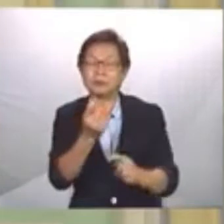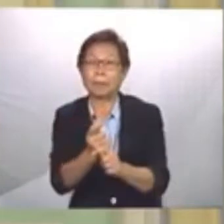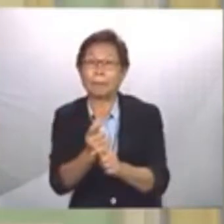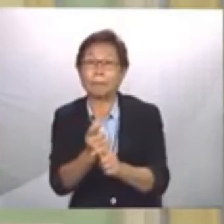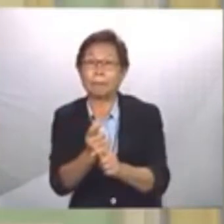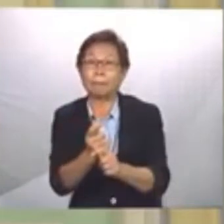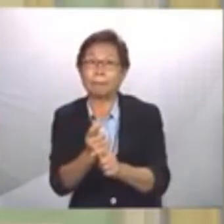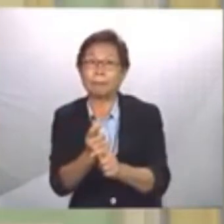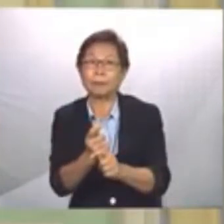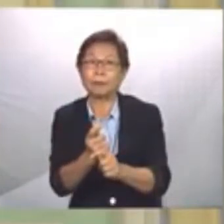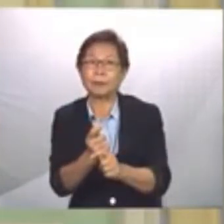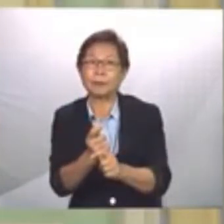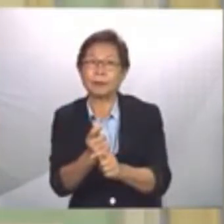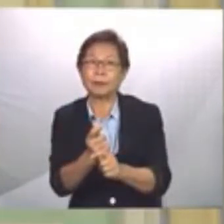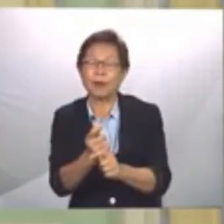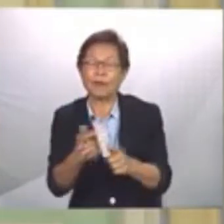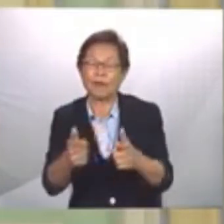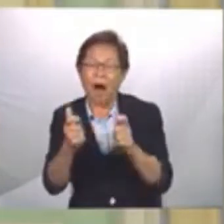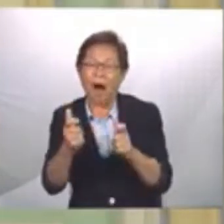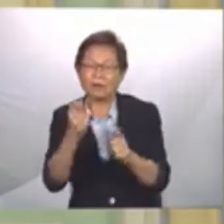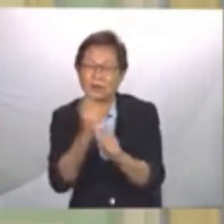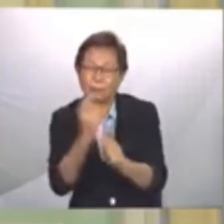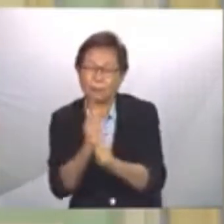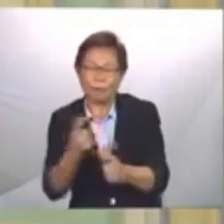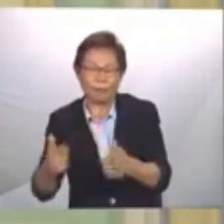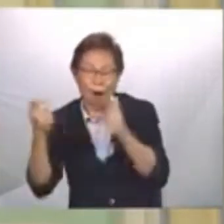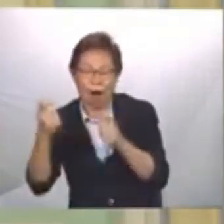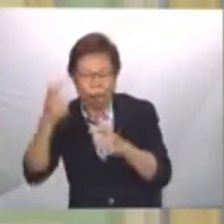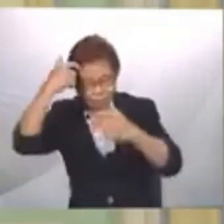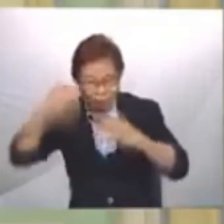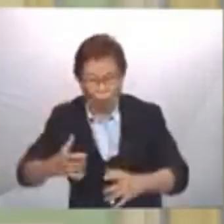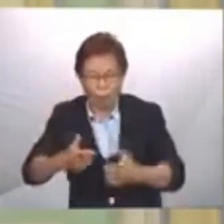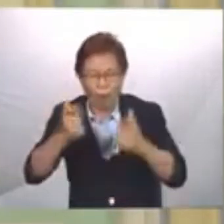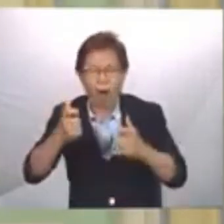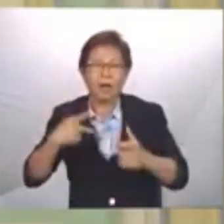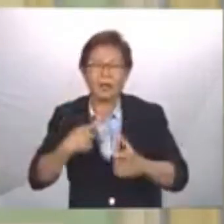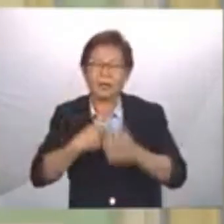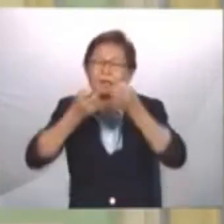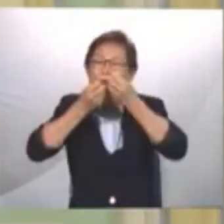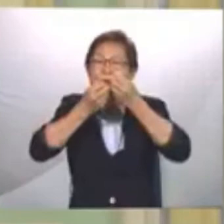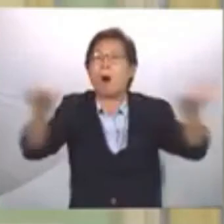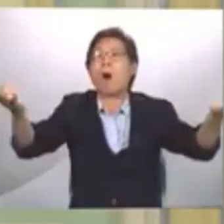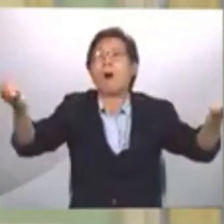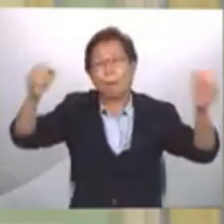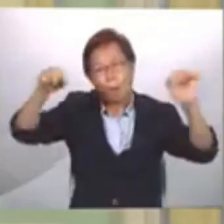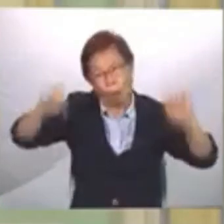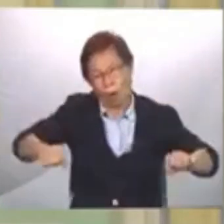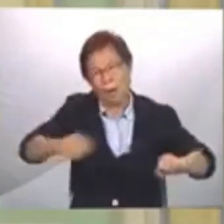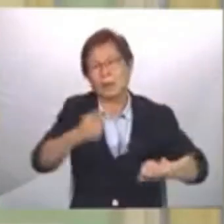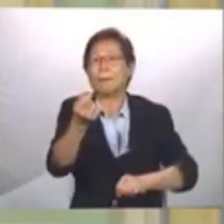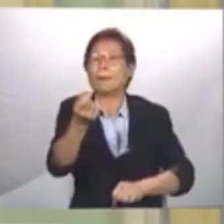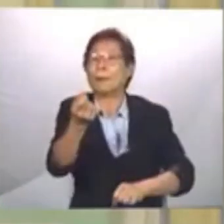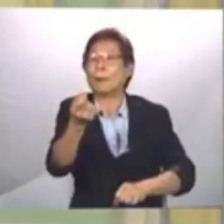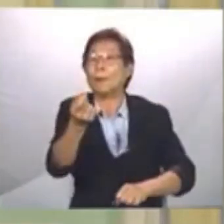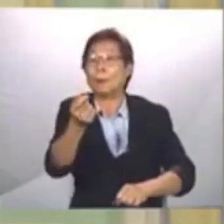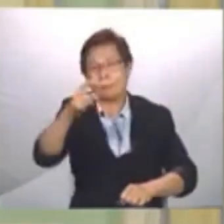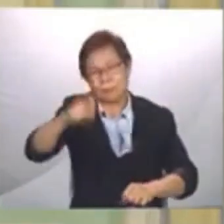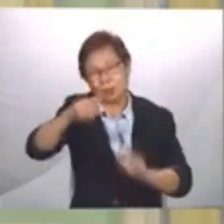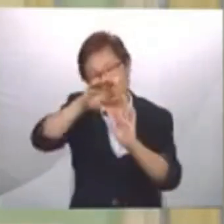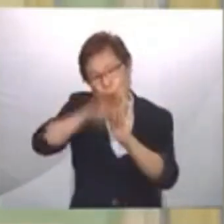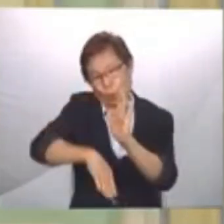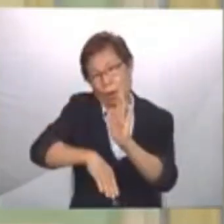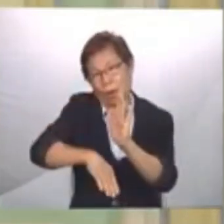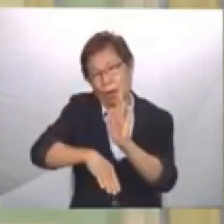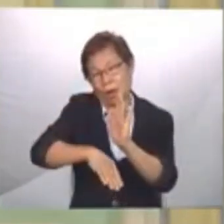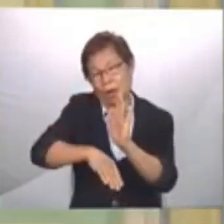itu disegerakan dan supaya kita boleh umumkan, dan harganya mesti kurang